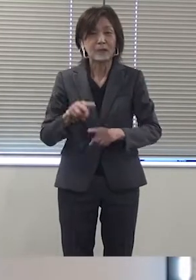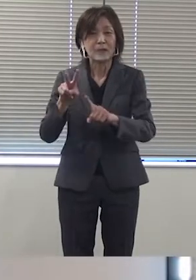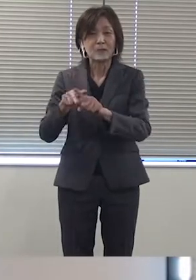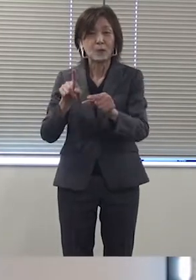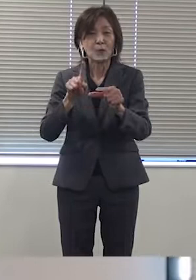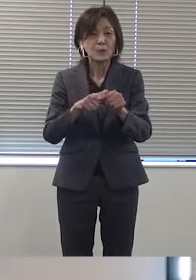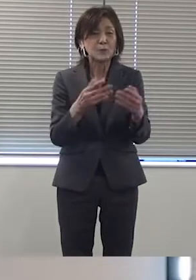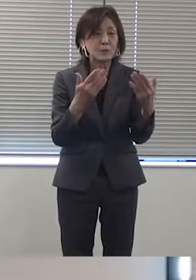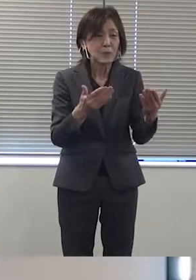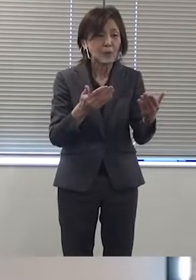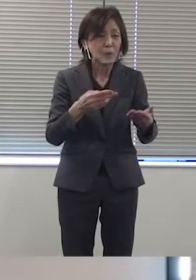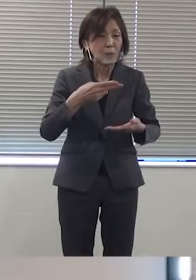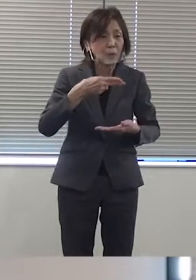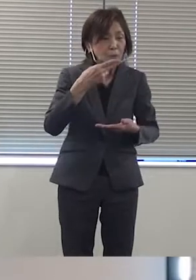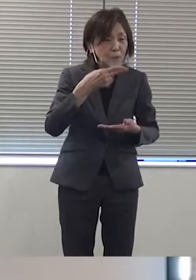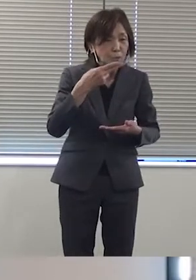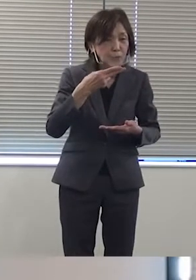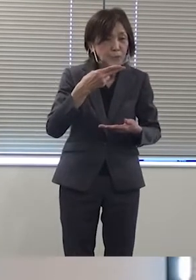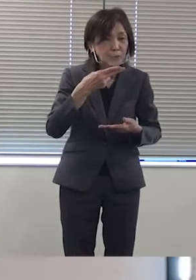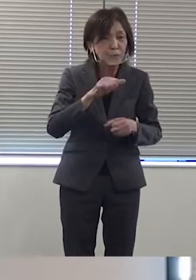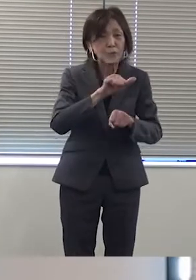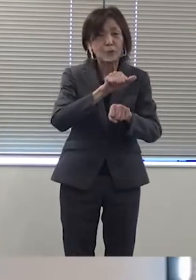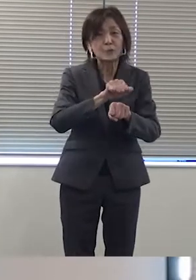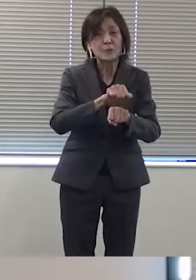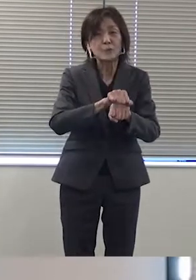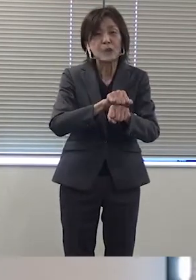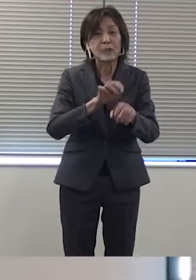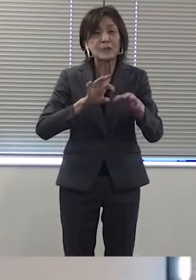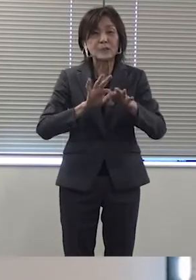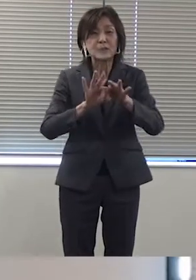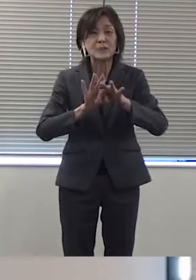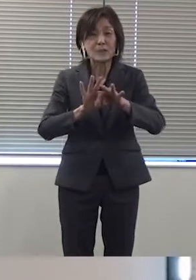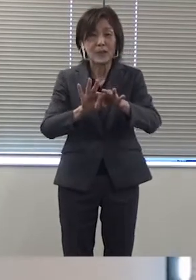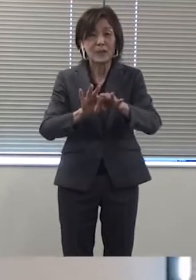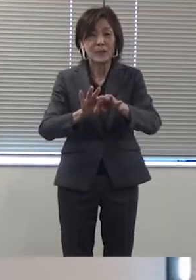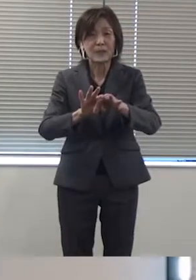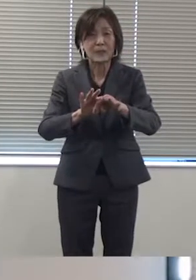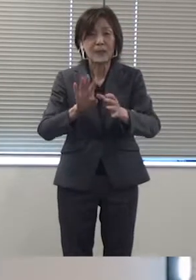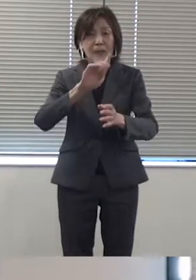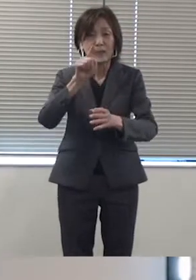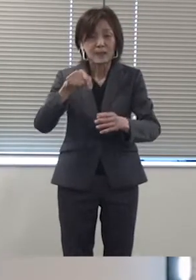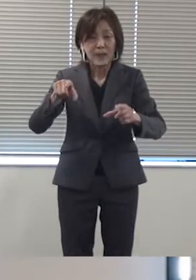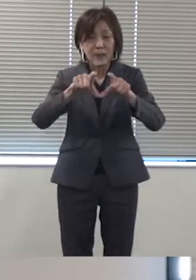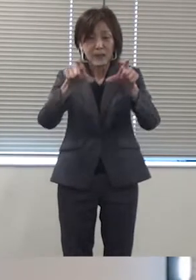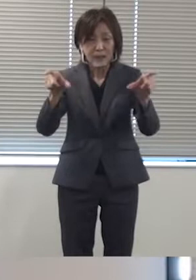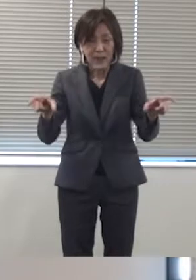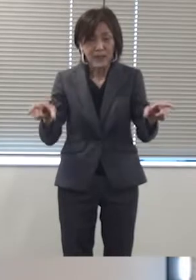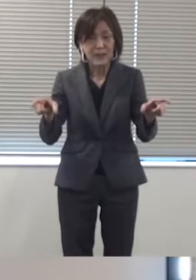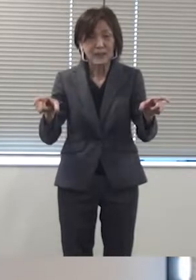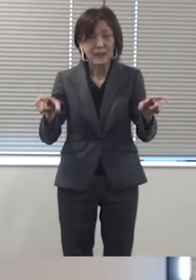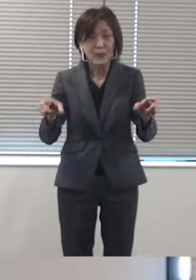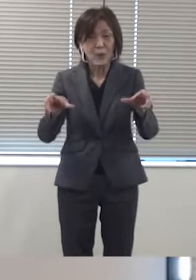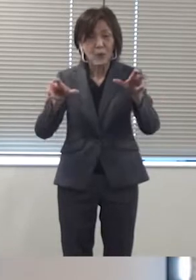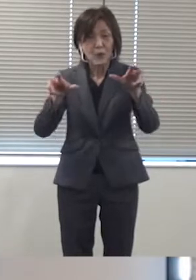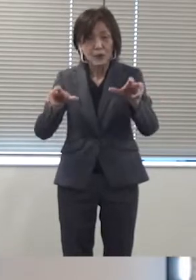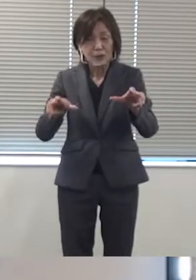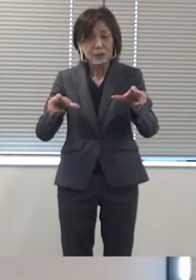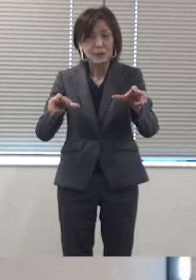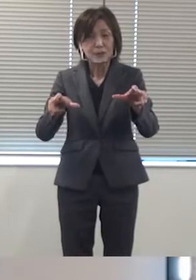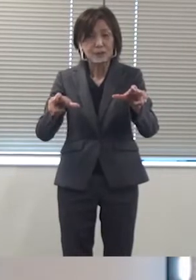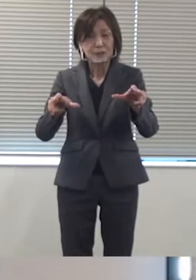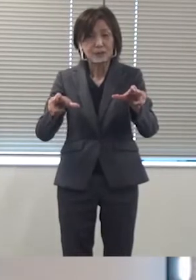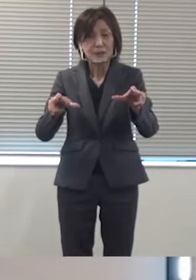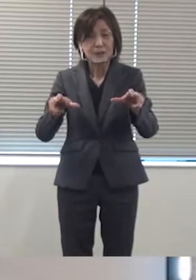食用食材につきまして、高知県内にですね、畜産関係の、赤牛と